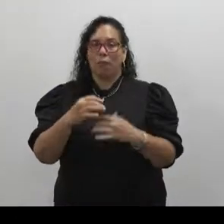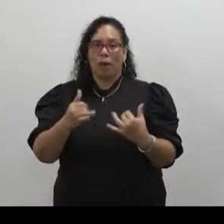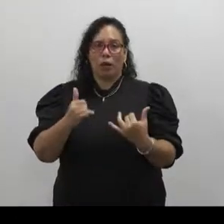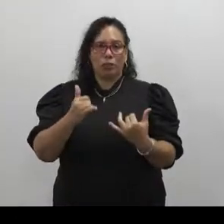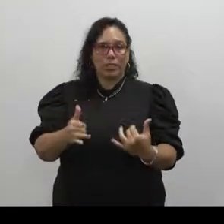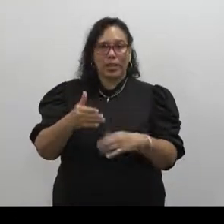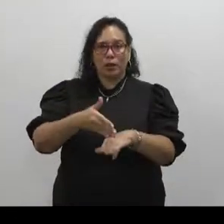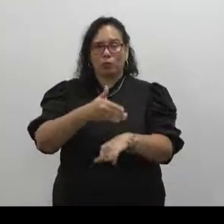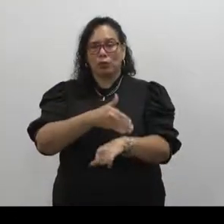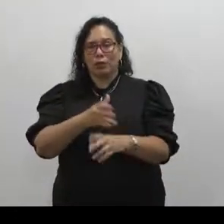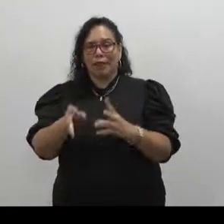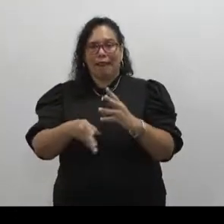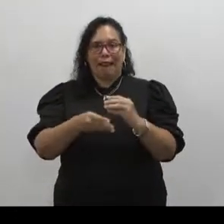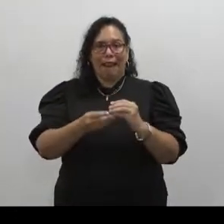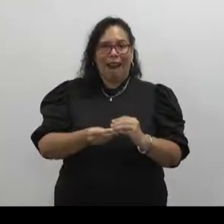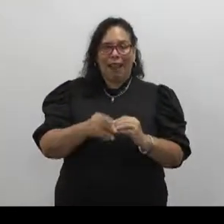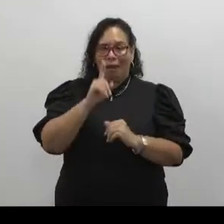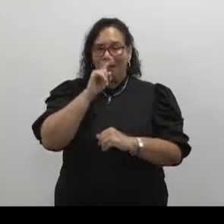tặng nó